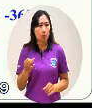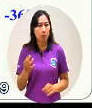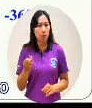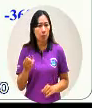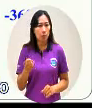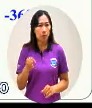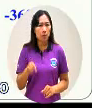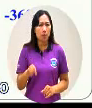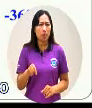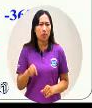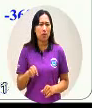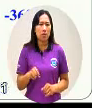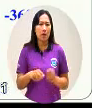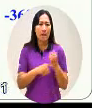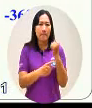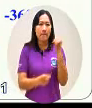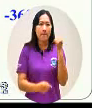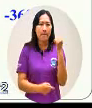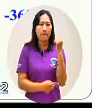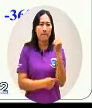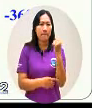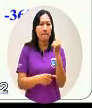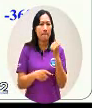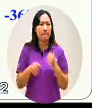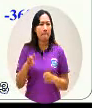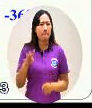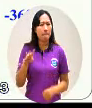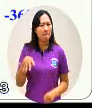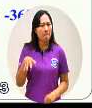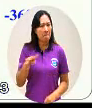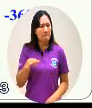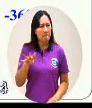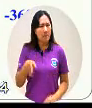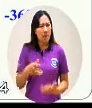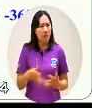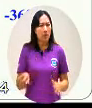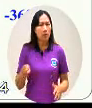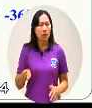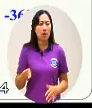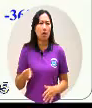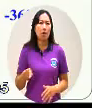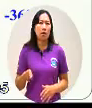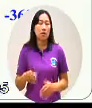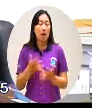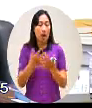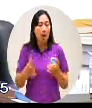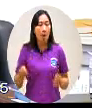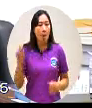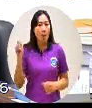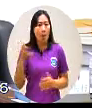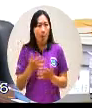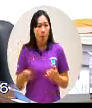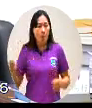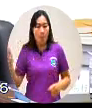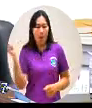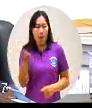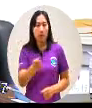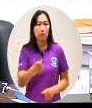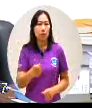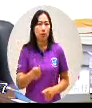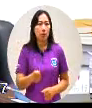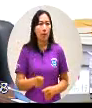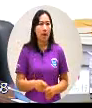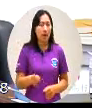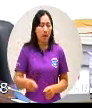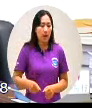平啊。这享有地吼，目前嘛有一挂设备伫遐咧使用，网啊球啦，啊是讲咱清洁队的一挂车辆，